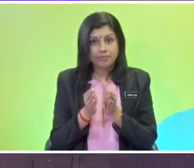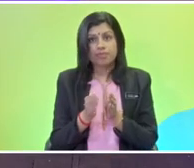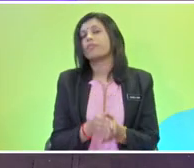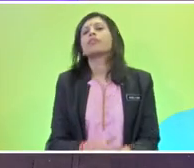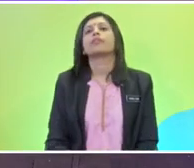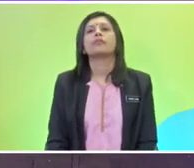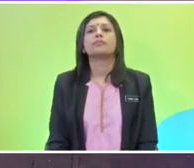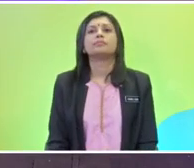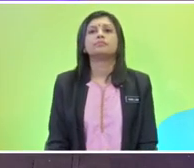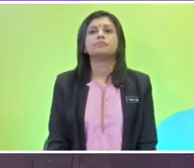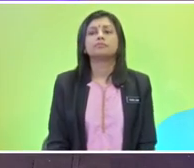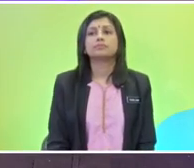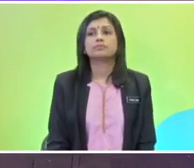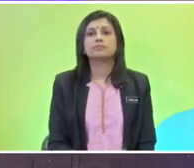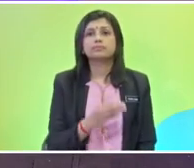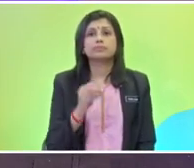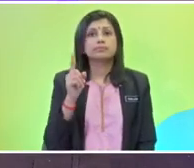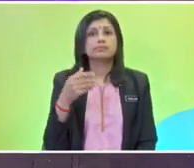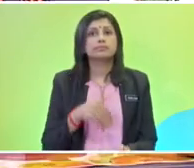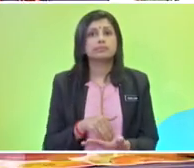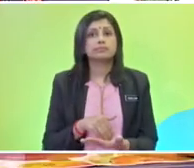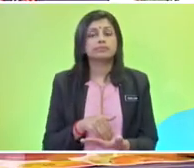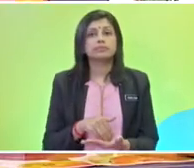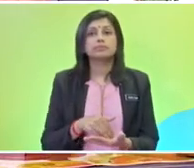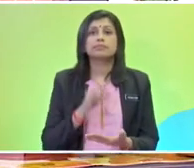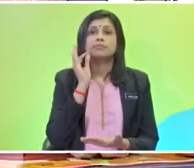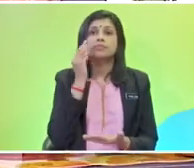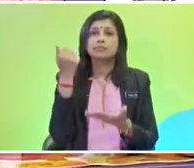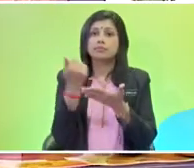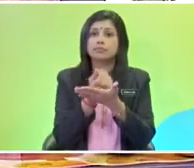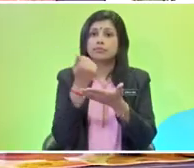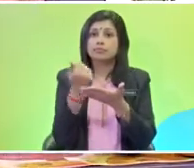juga ni. Buah mangga.